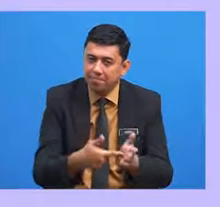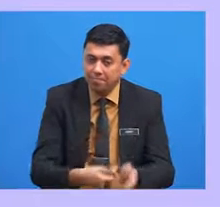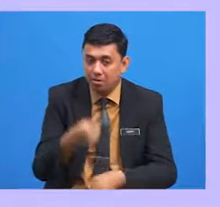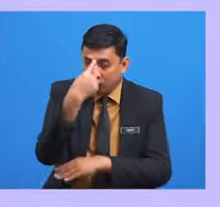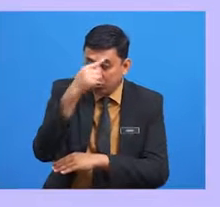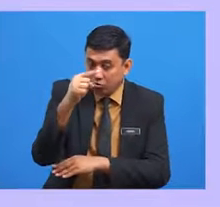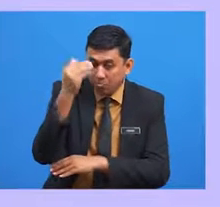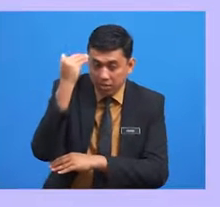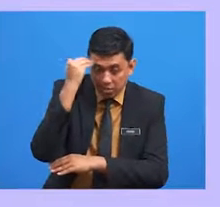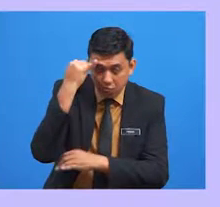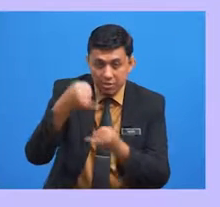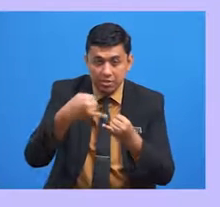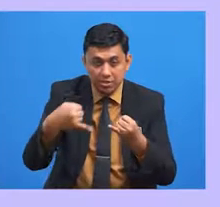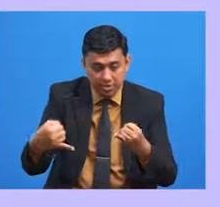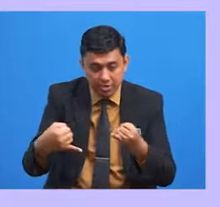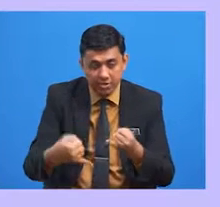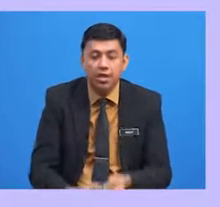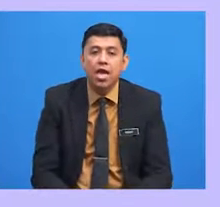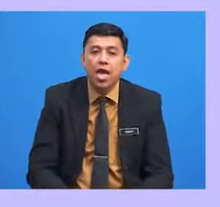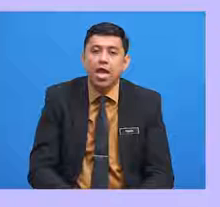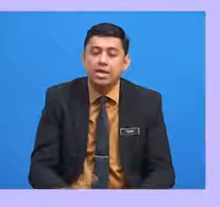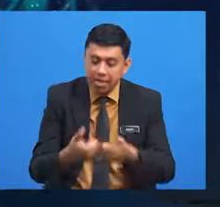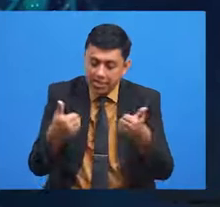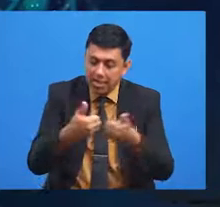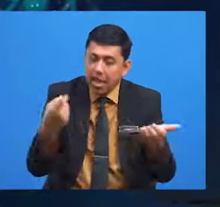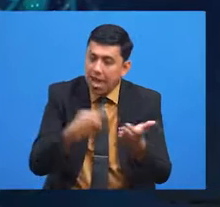untuk mengetahui jenis keanjalan harga permintaan.